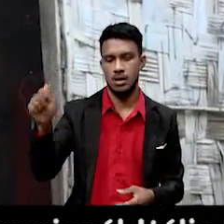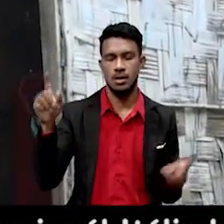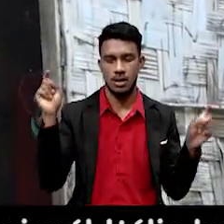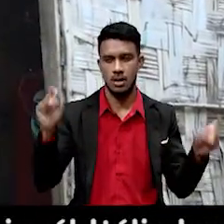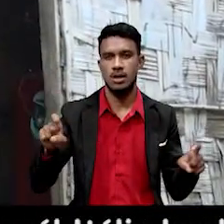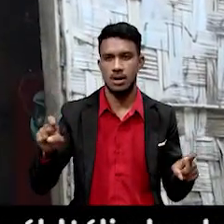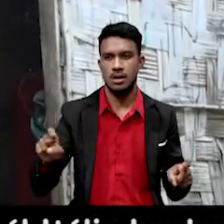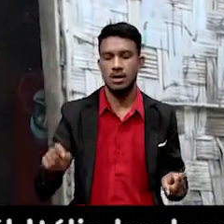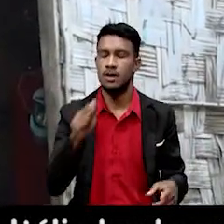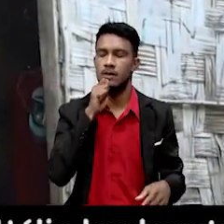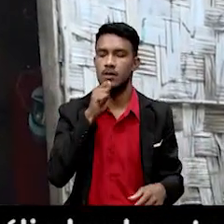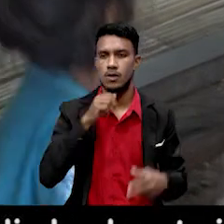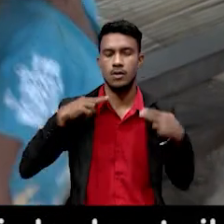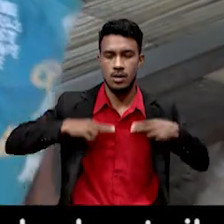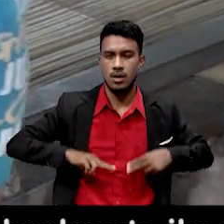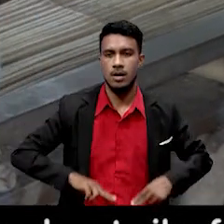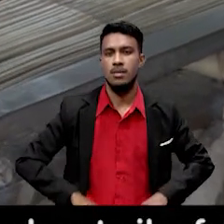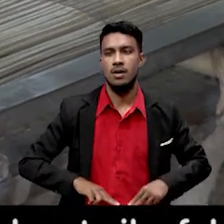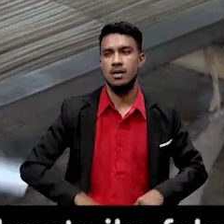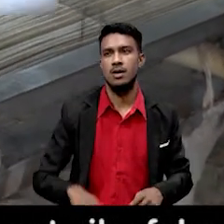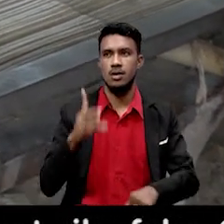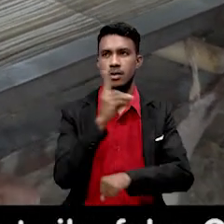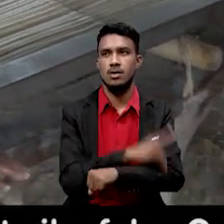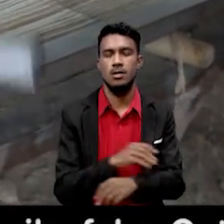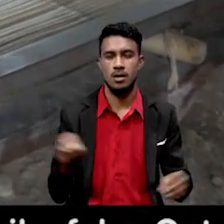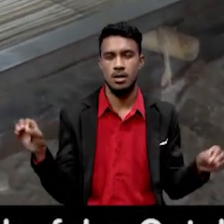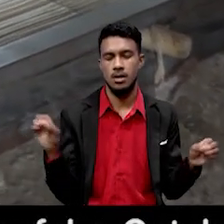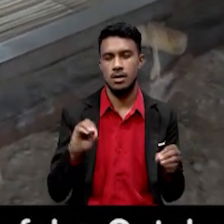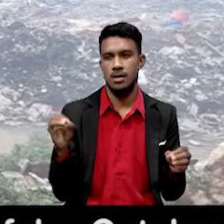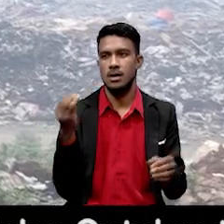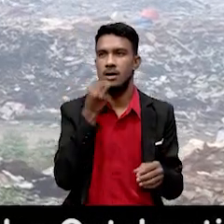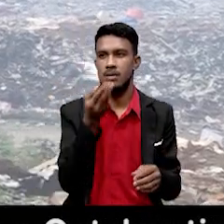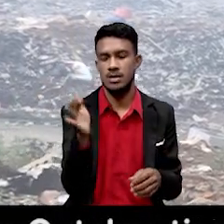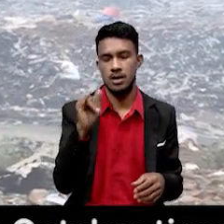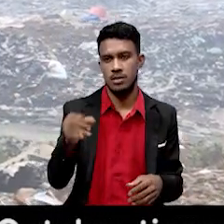tahan hamlaha kuaze loron tomak tambala iha iham basira tuhan.